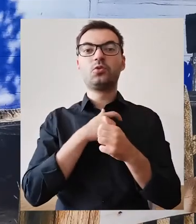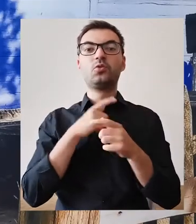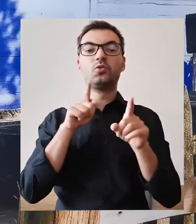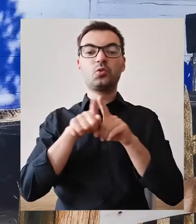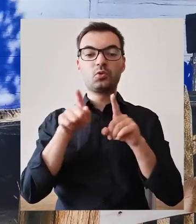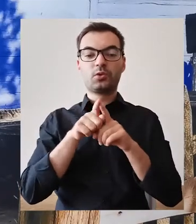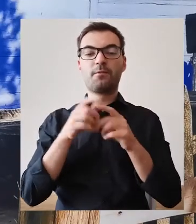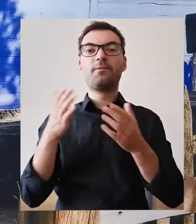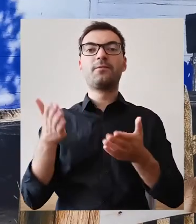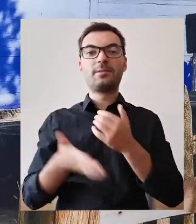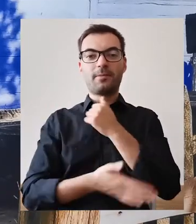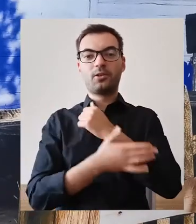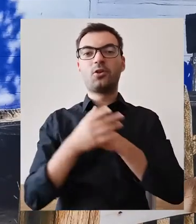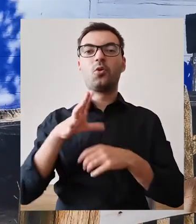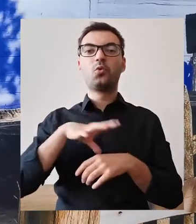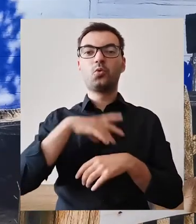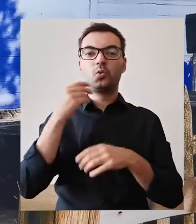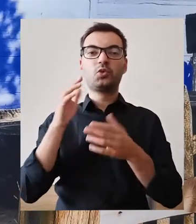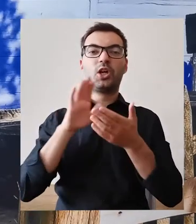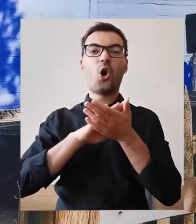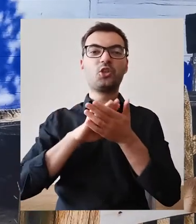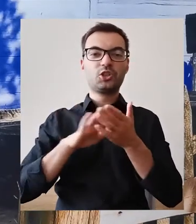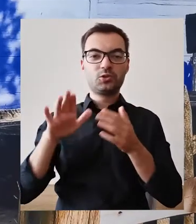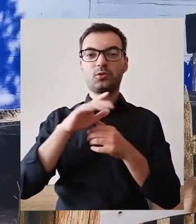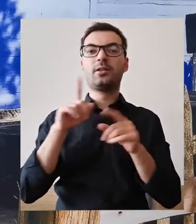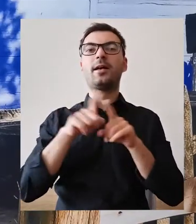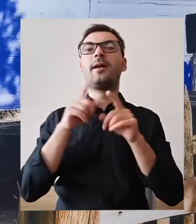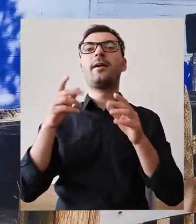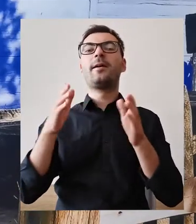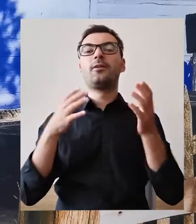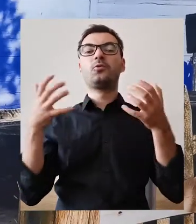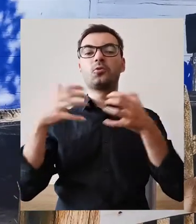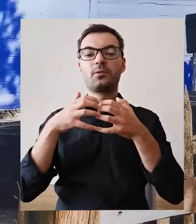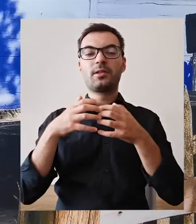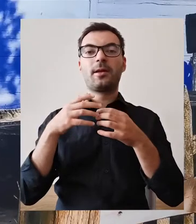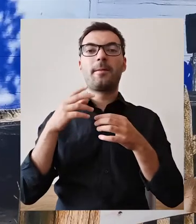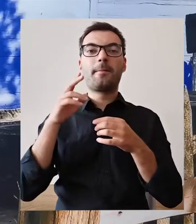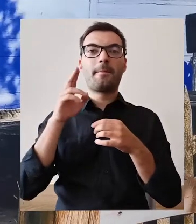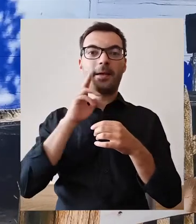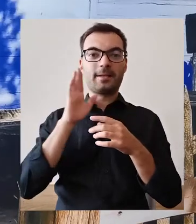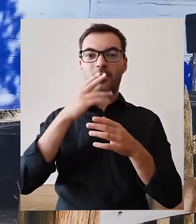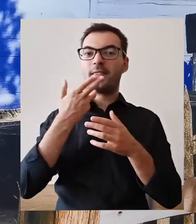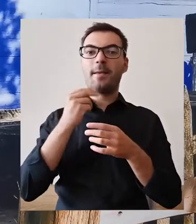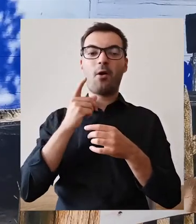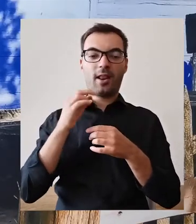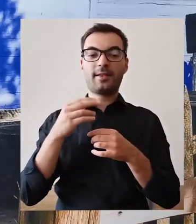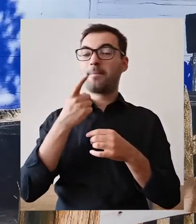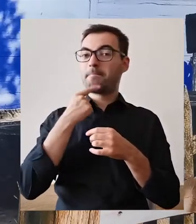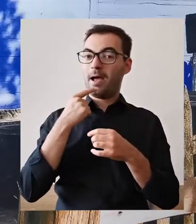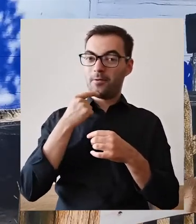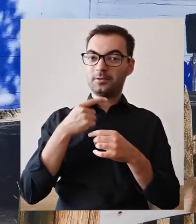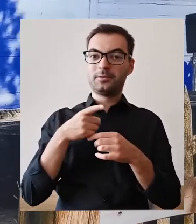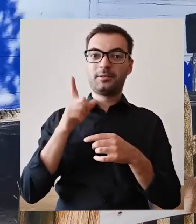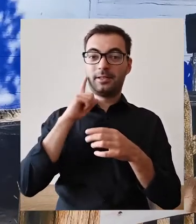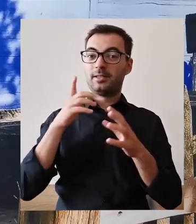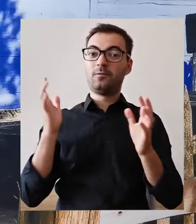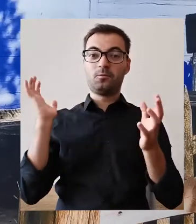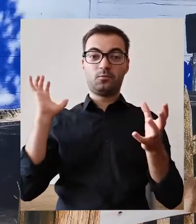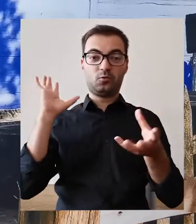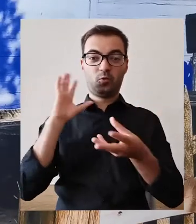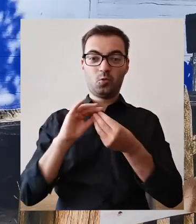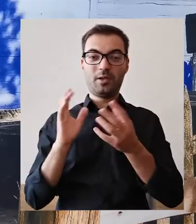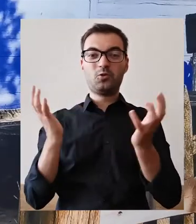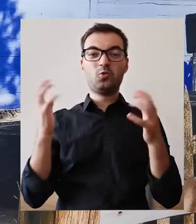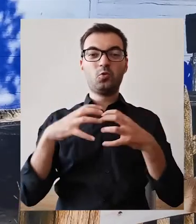nowych zgromadzenie braci słów maryi niepokalanej mało owszem mało było tych zgromadzeń